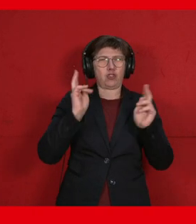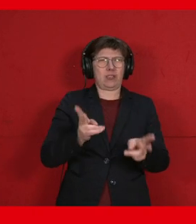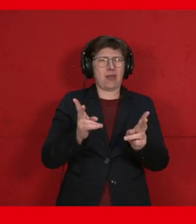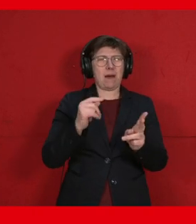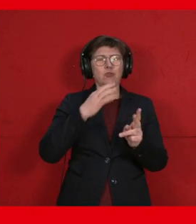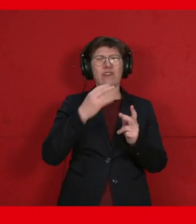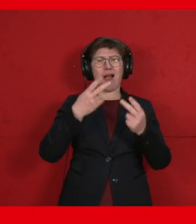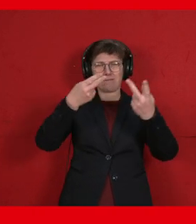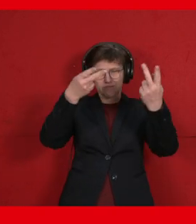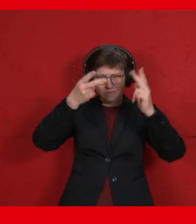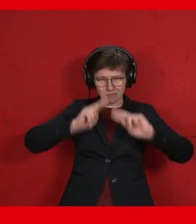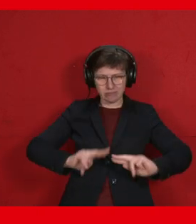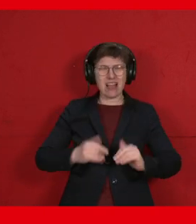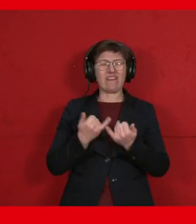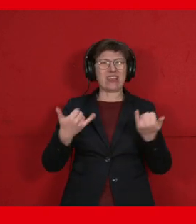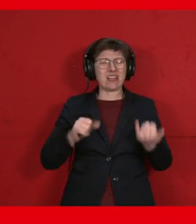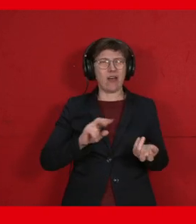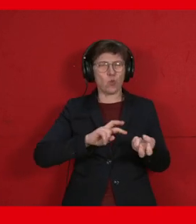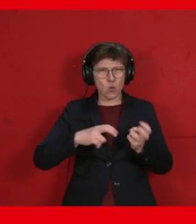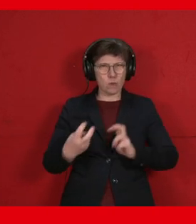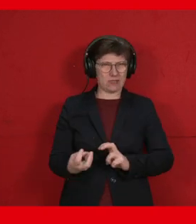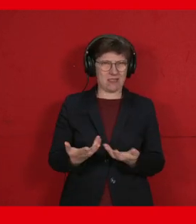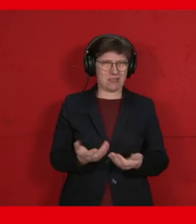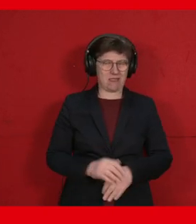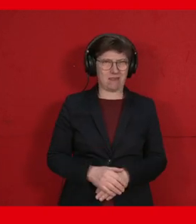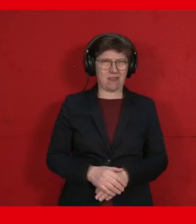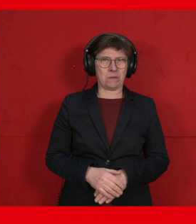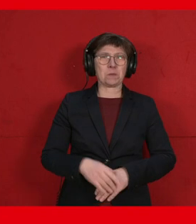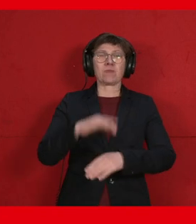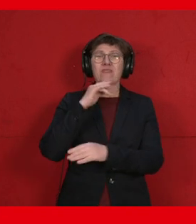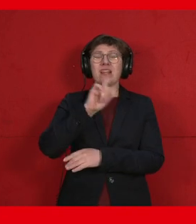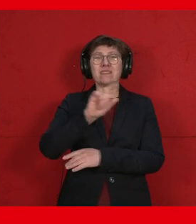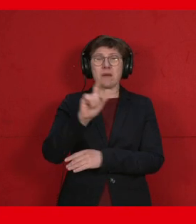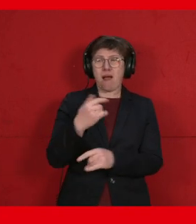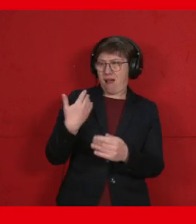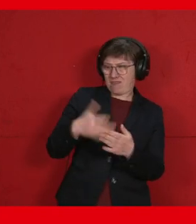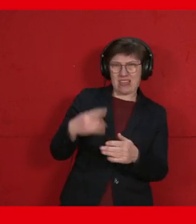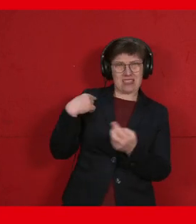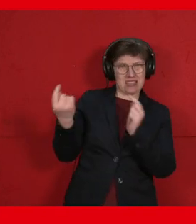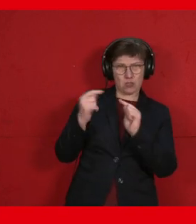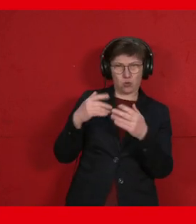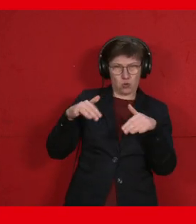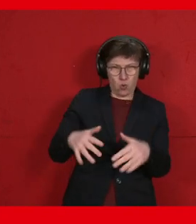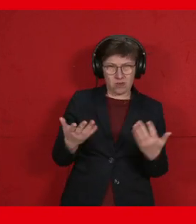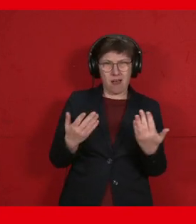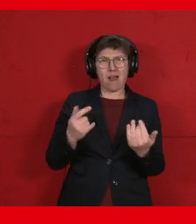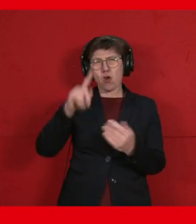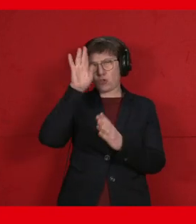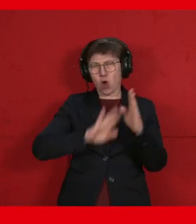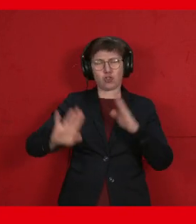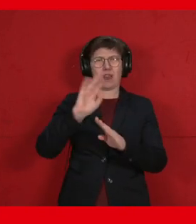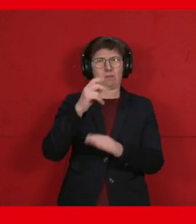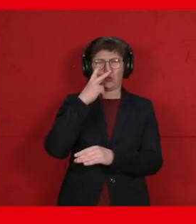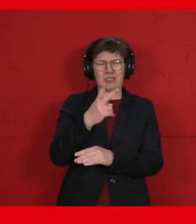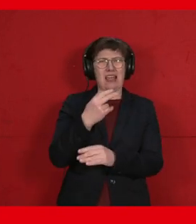müssen aber sagen, wie wir es machen. Und ich kann das nur unterschreiben, dass viele der Themen, die wir gerade vorhin angesprochen haben, natürlich wir in Deutschland sehen